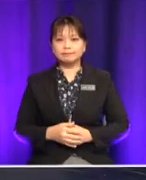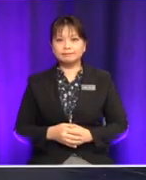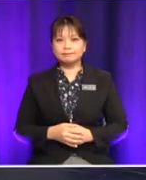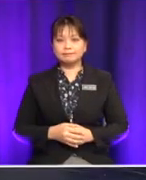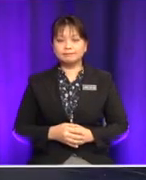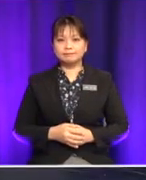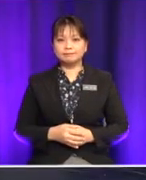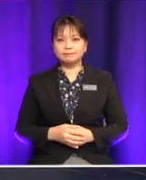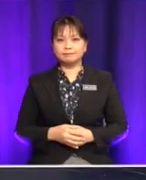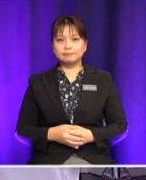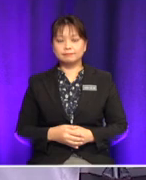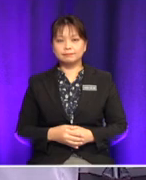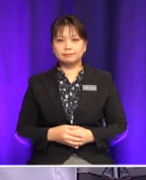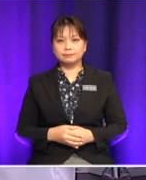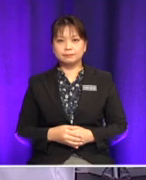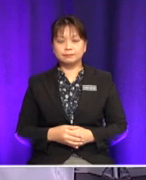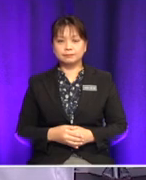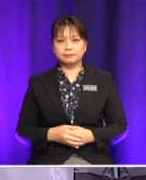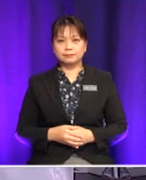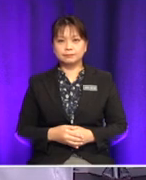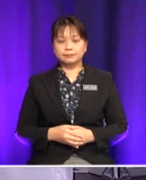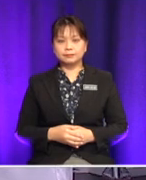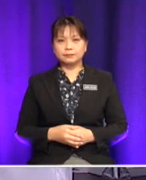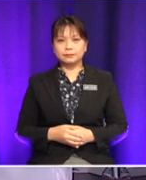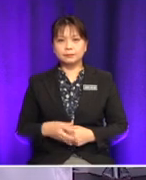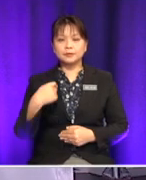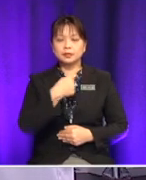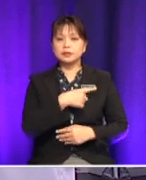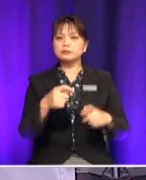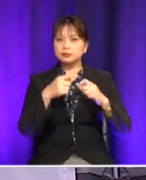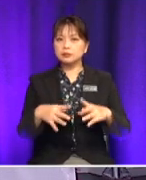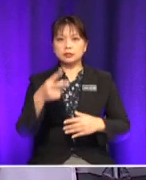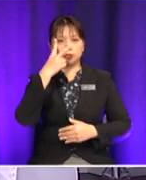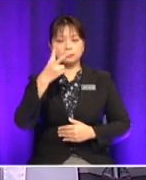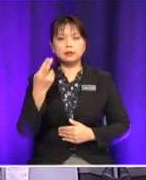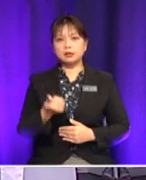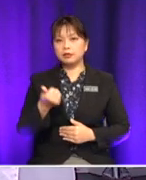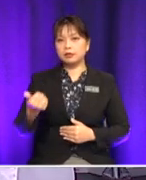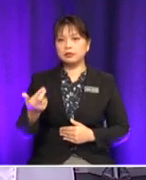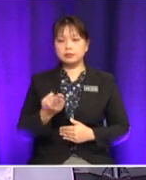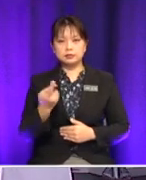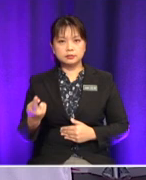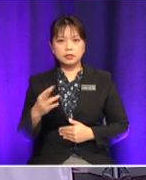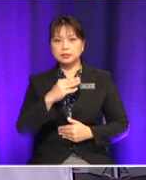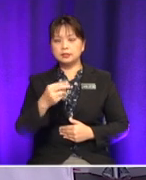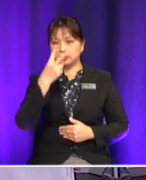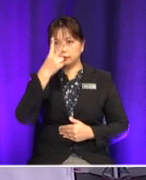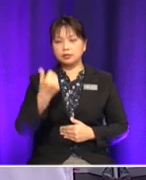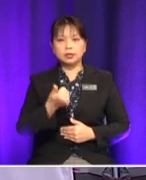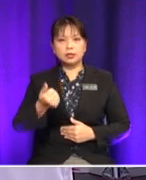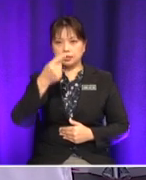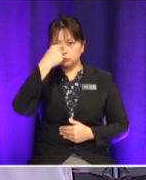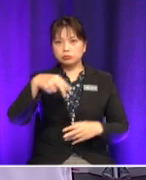lihat-lihat ada sudah pengukuran alat-alat pengukuran ini istilah